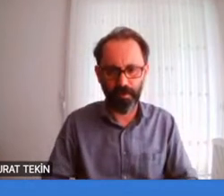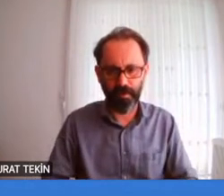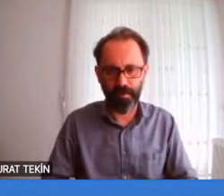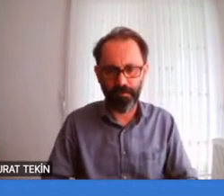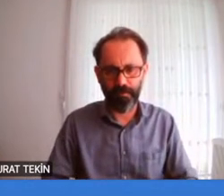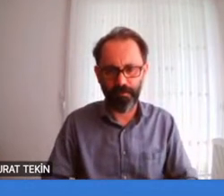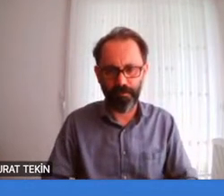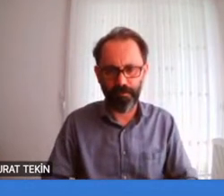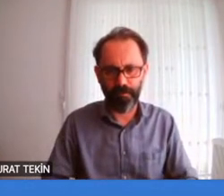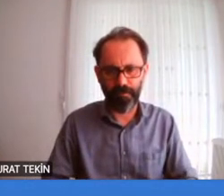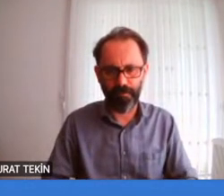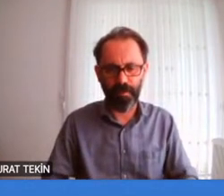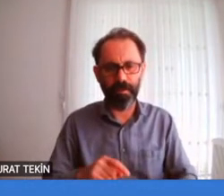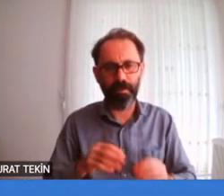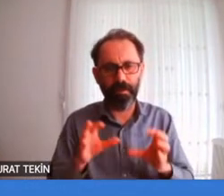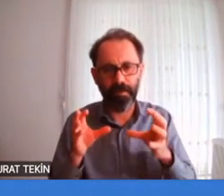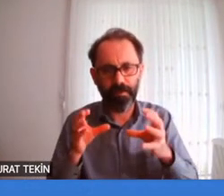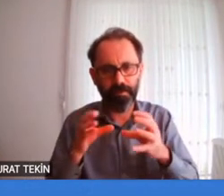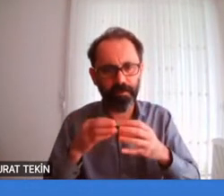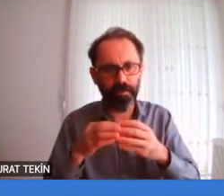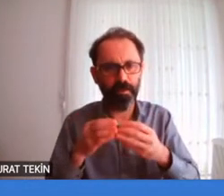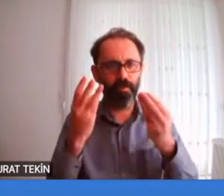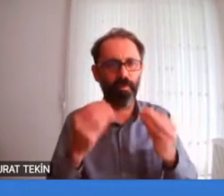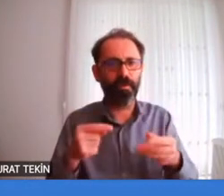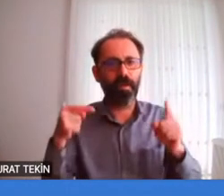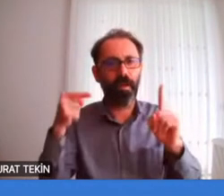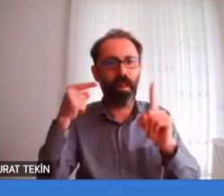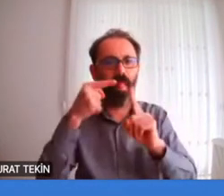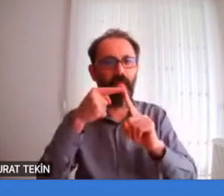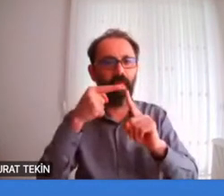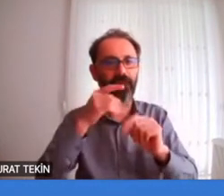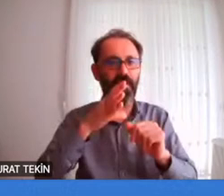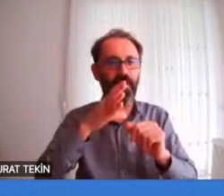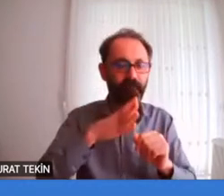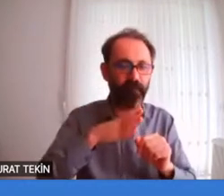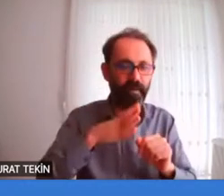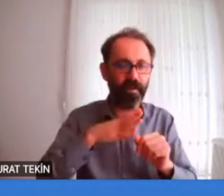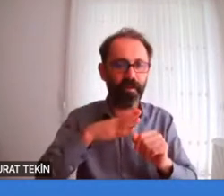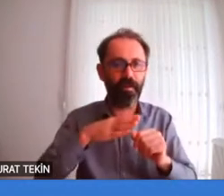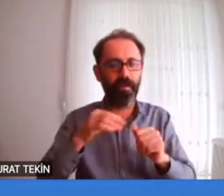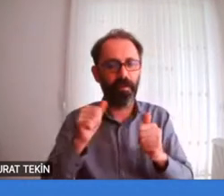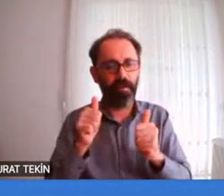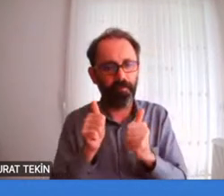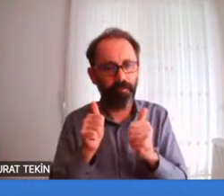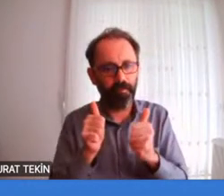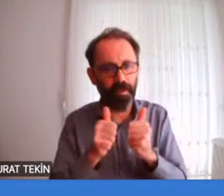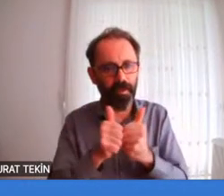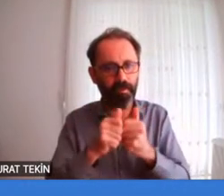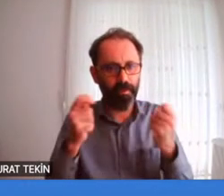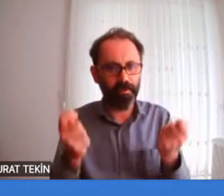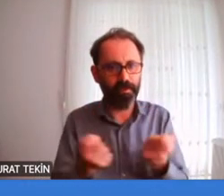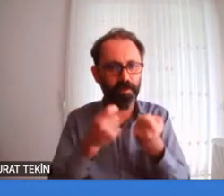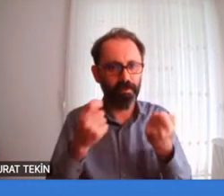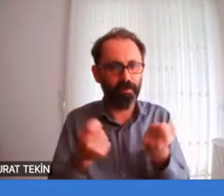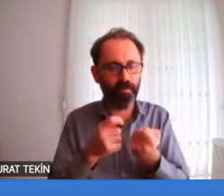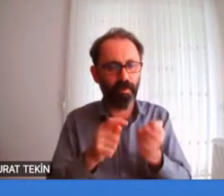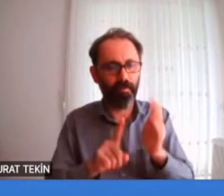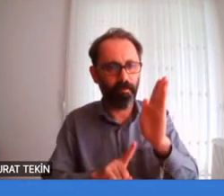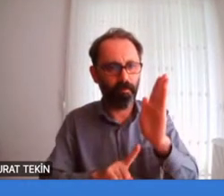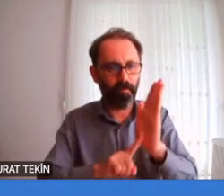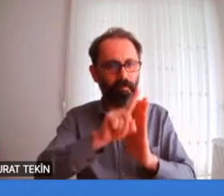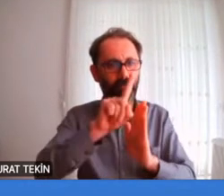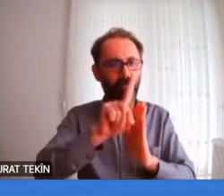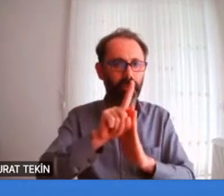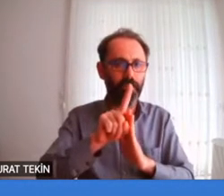Zaten takım olarak hedeflerimiz var ama bireysel olarak hedeflerimizin olması, sonuç ve süreç hedeflerimizin olması bizi başarıya daha